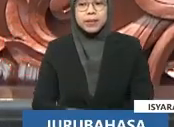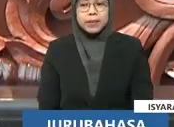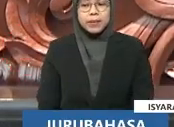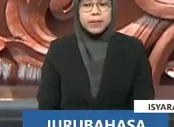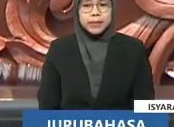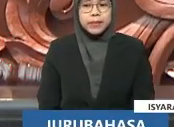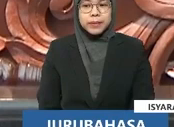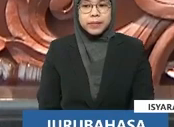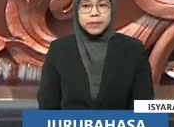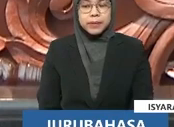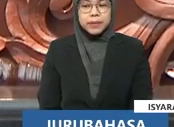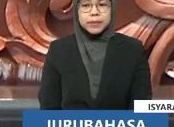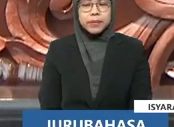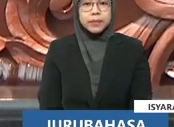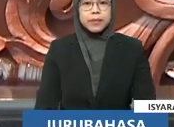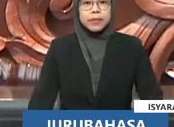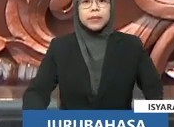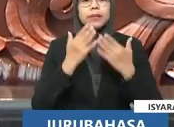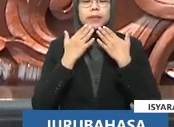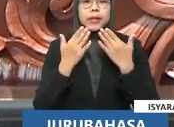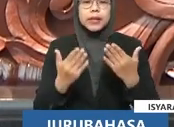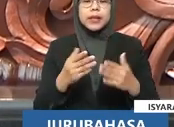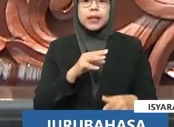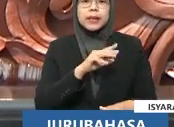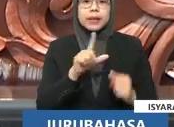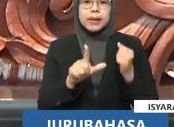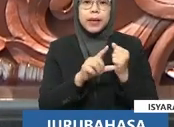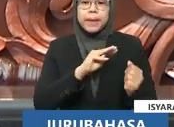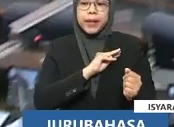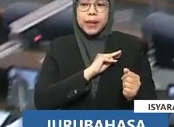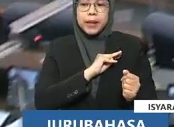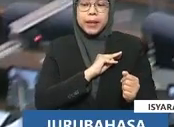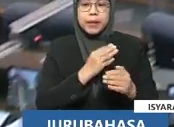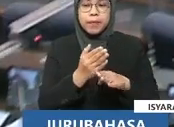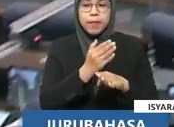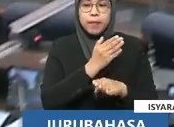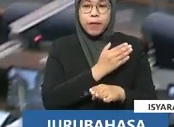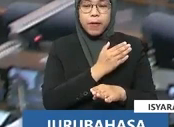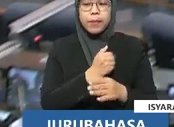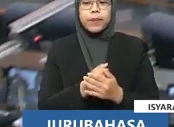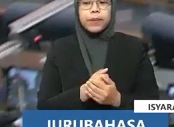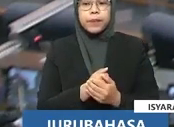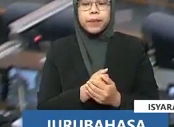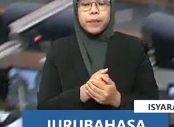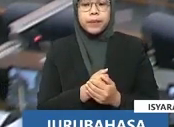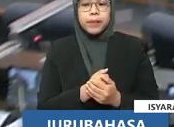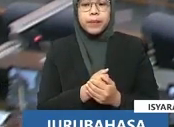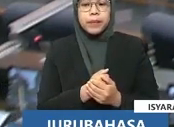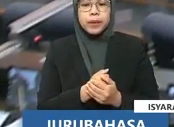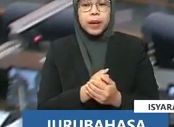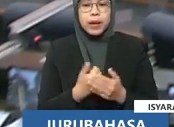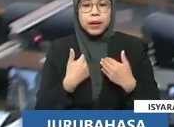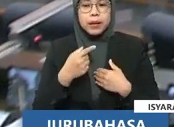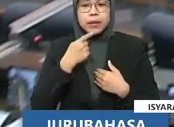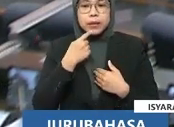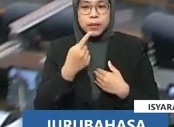Datuk Yang di-Pertua. Terima kasih. Sahabat saya, Malam Menteri. Sebelum ini yang kementerian